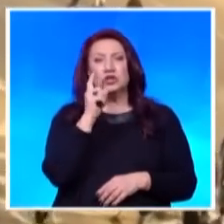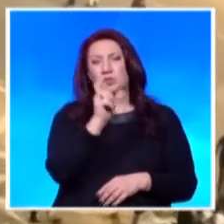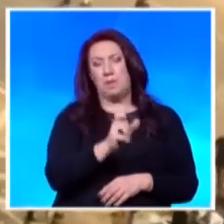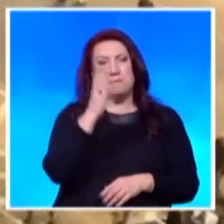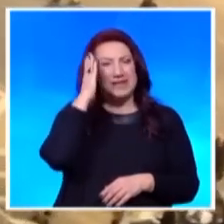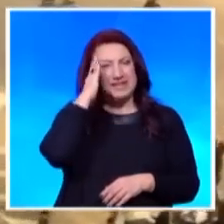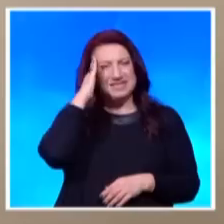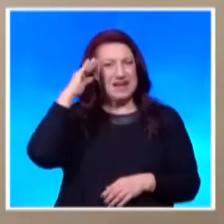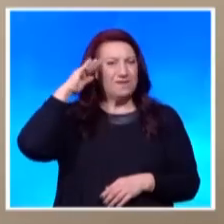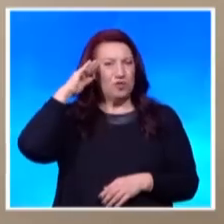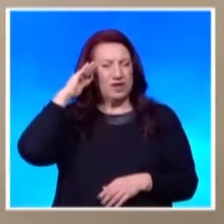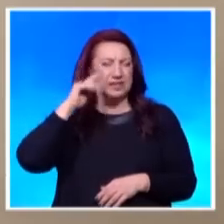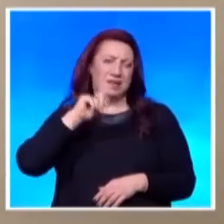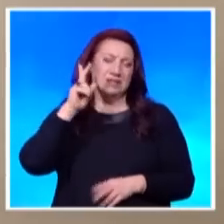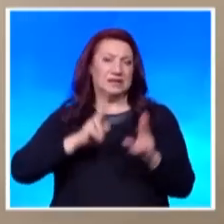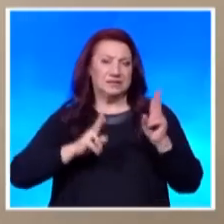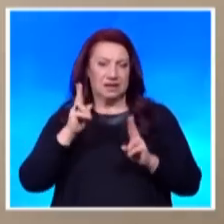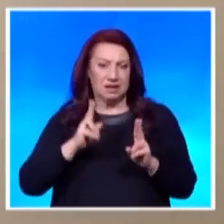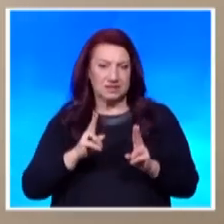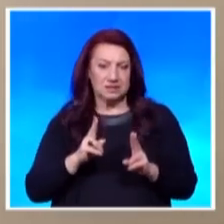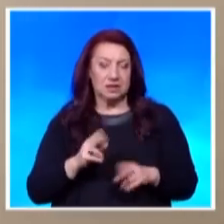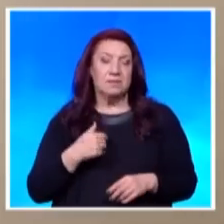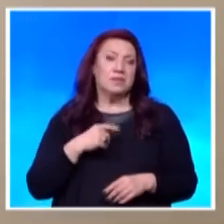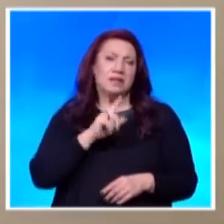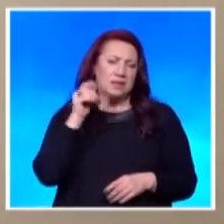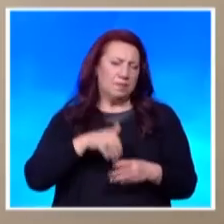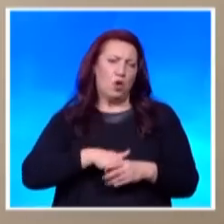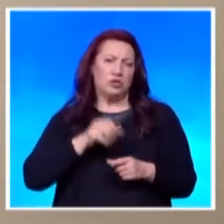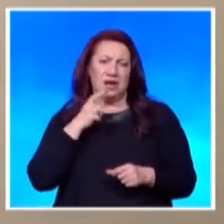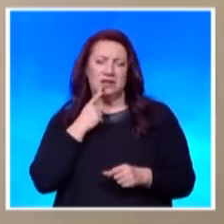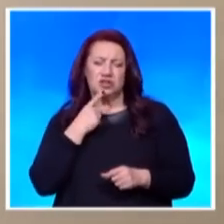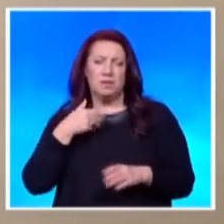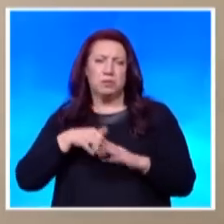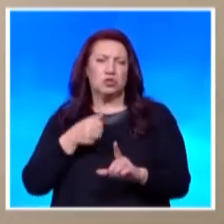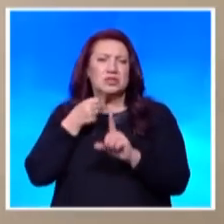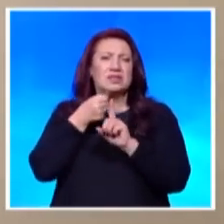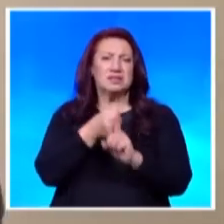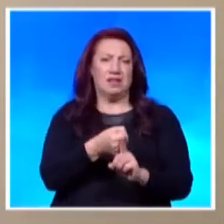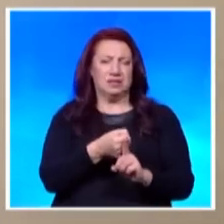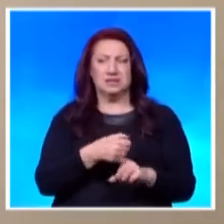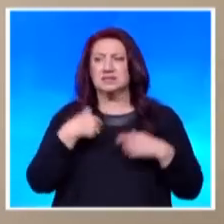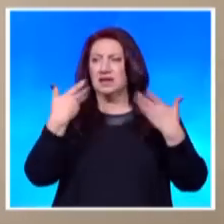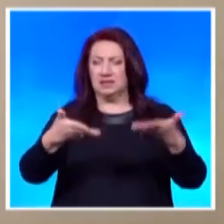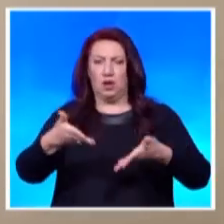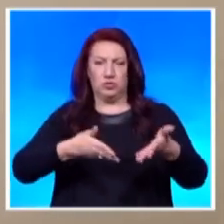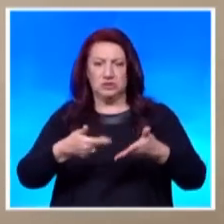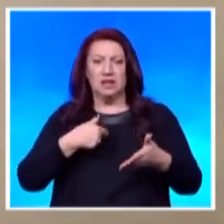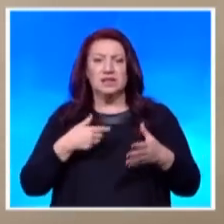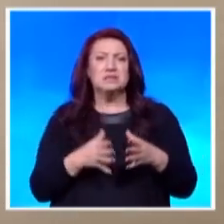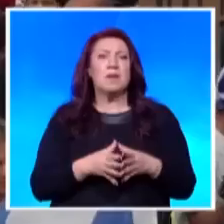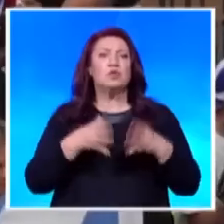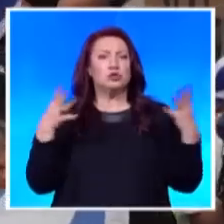министър на отбраната. Няма да се откажем под натиска на анархията. Ние сме мнозинството. Нека гласът ни бъде